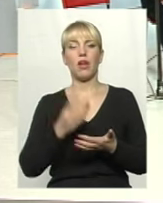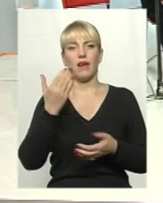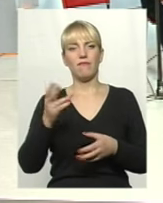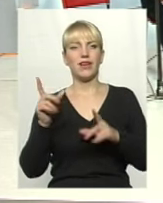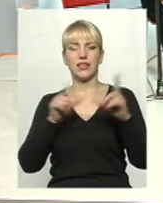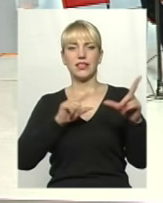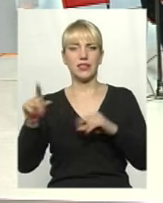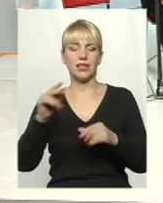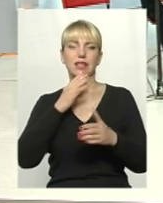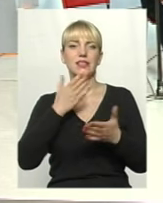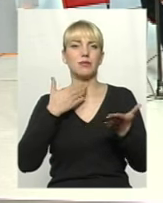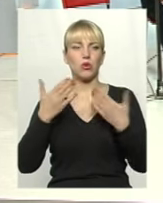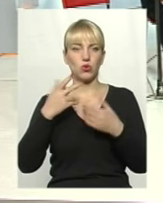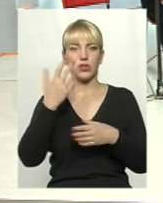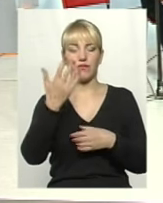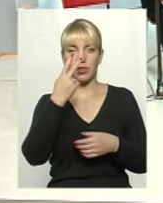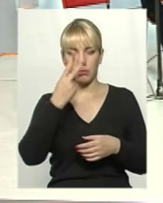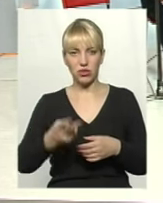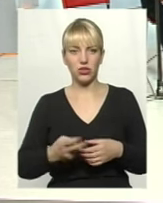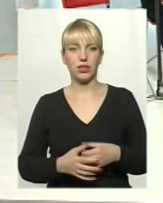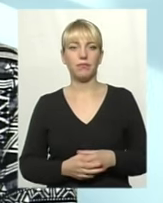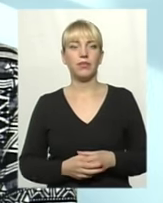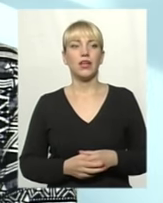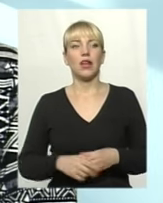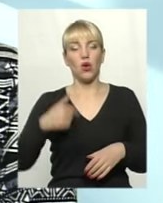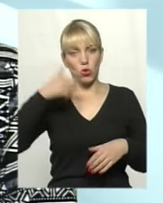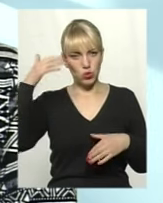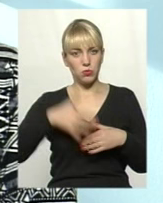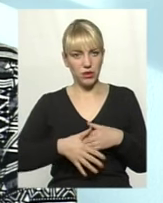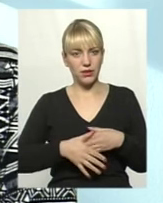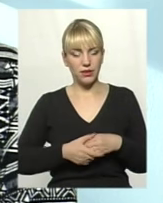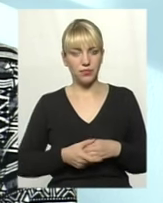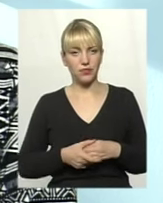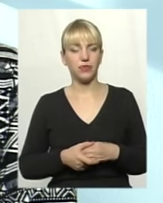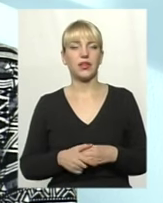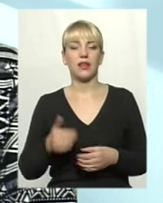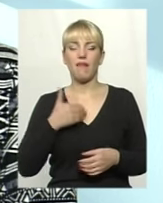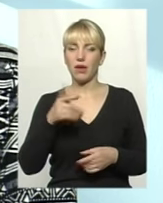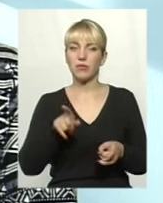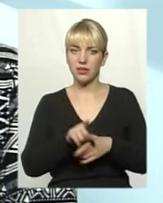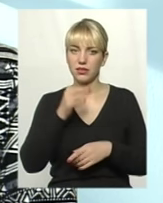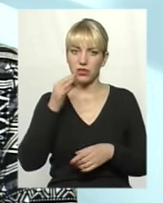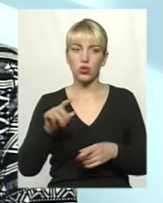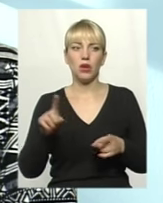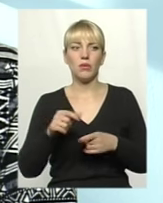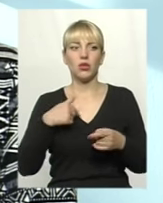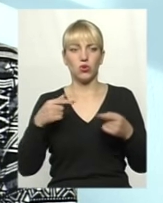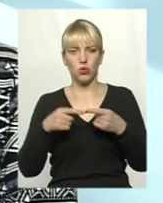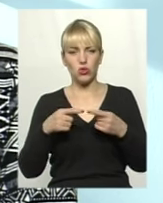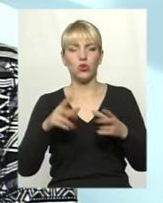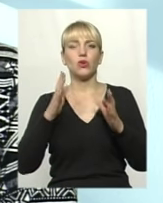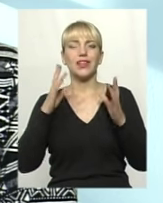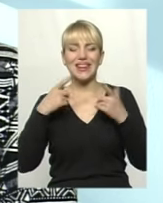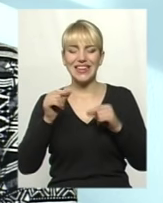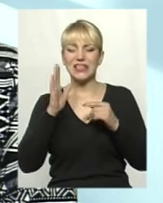їздите, спілкуєтесь, бачите. Ань, ну, розумієте, я скажу так, ми точно станемо ще десь на граблі, і точно